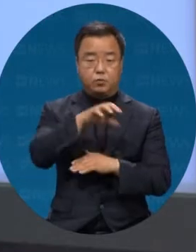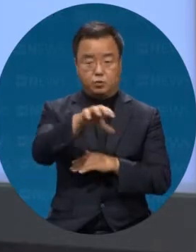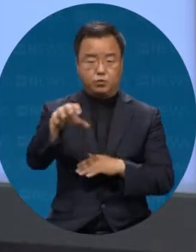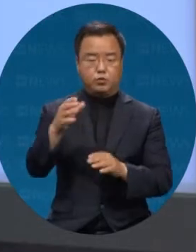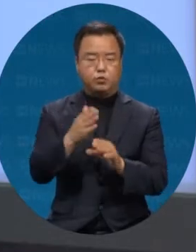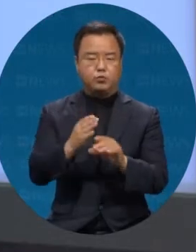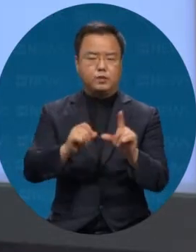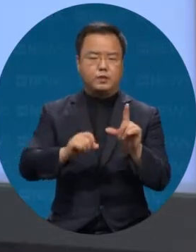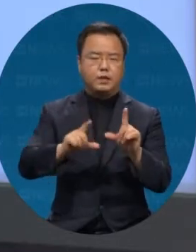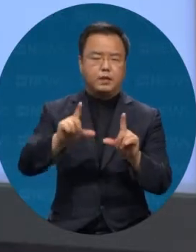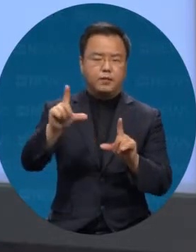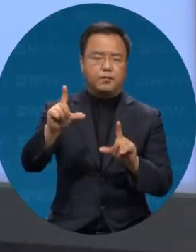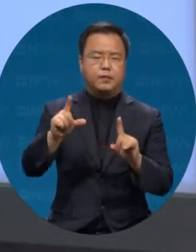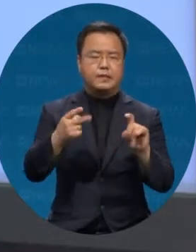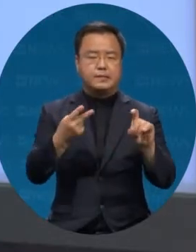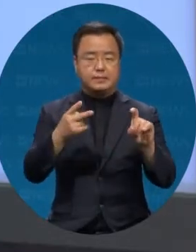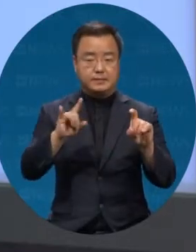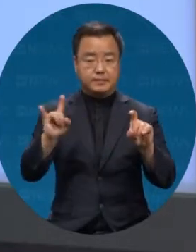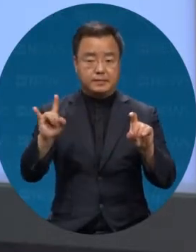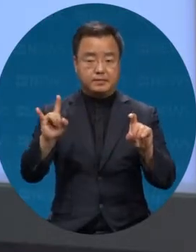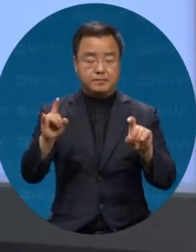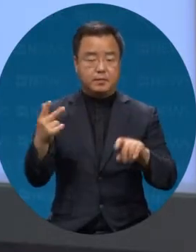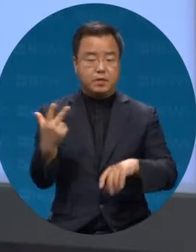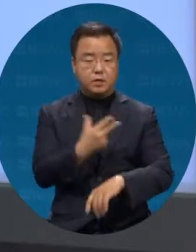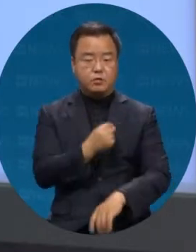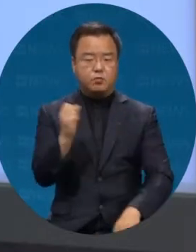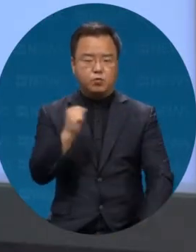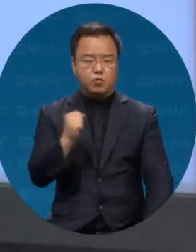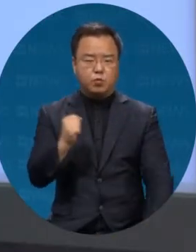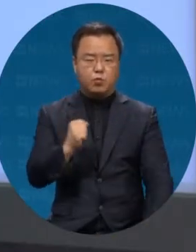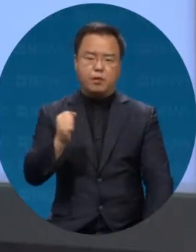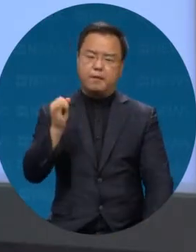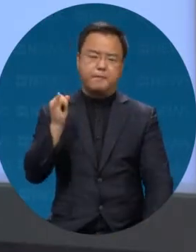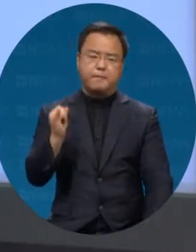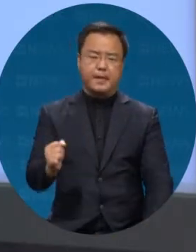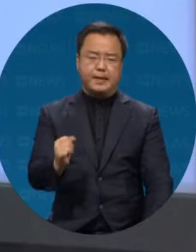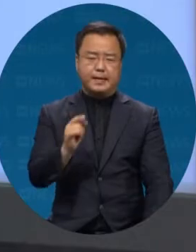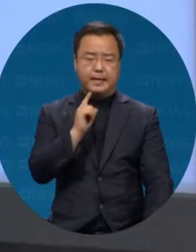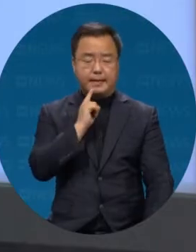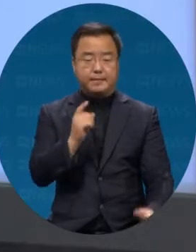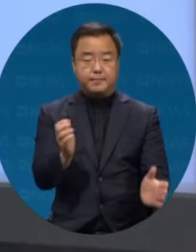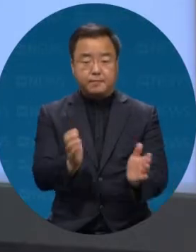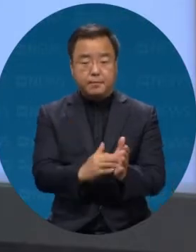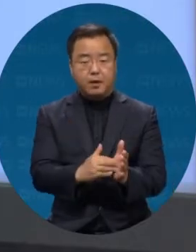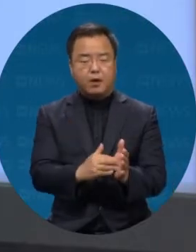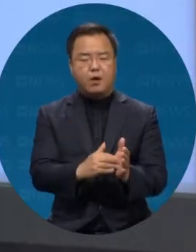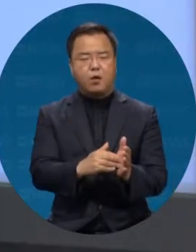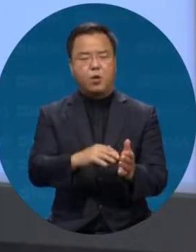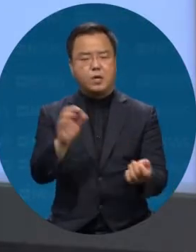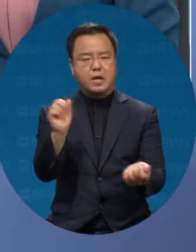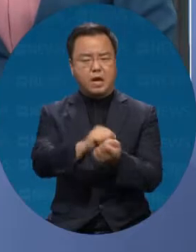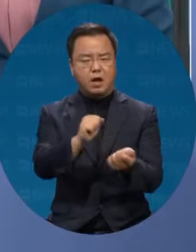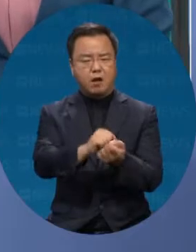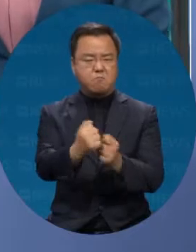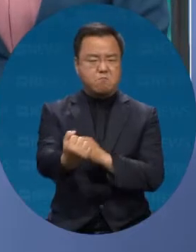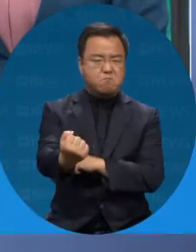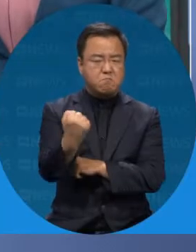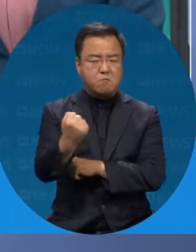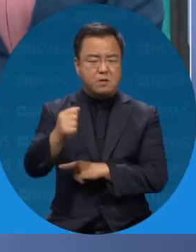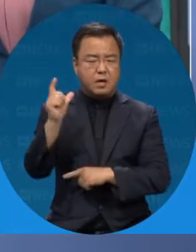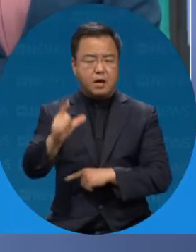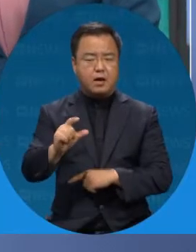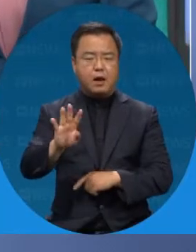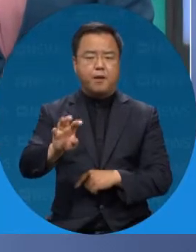대다수가 10대들의 접종률이 놀랄 만큼 낮은 비율을 나타냈다는 겁니다. 이 연구진들은 감염률이 높았던 42개